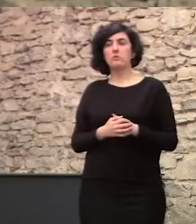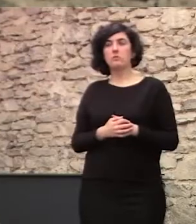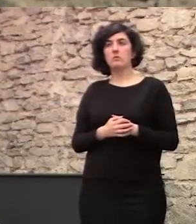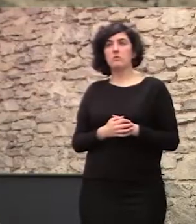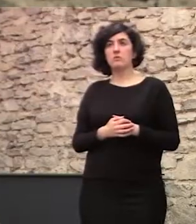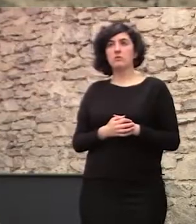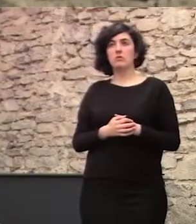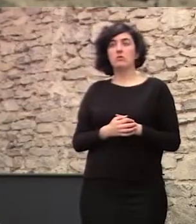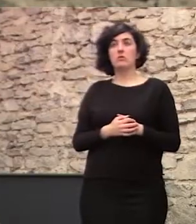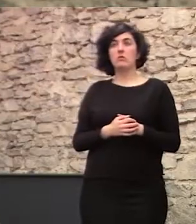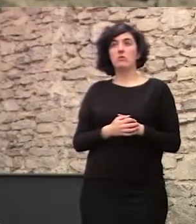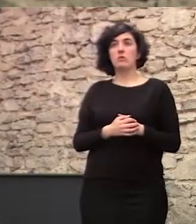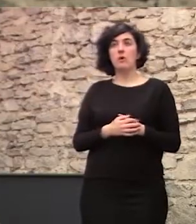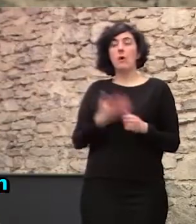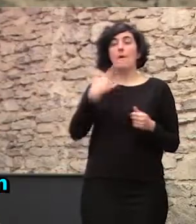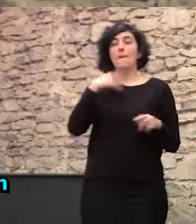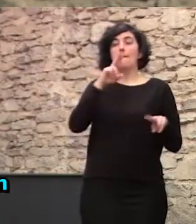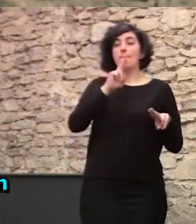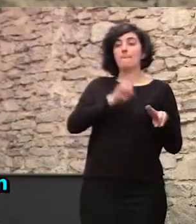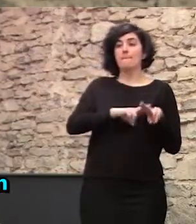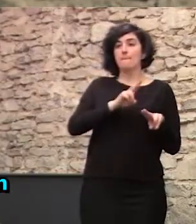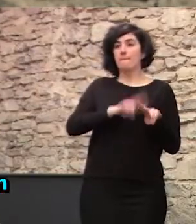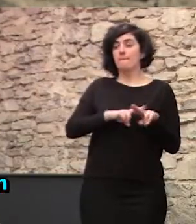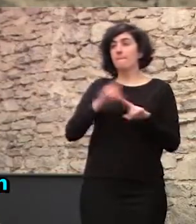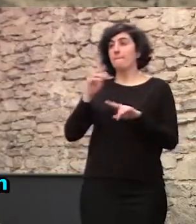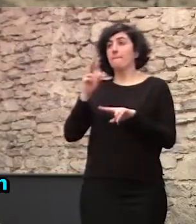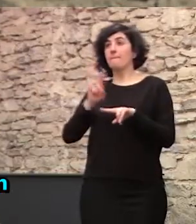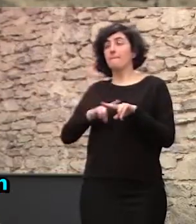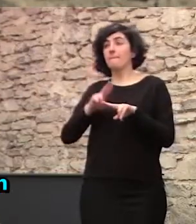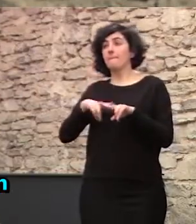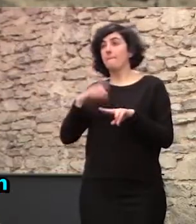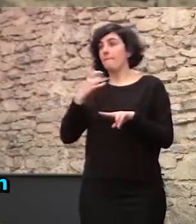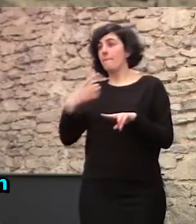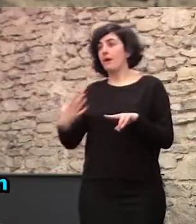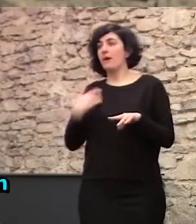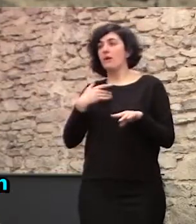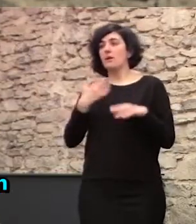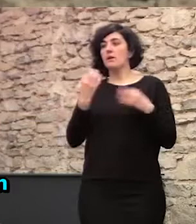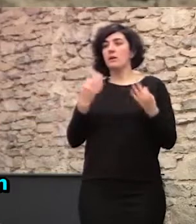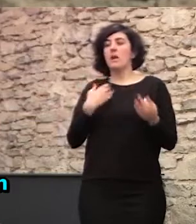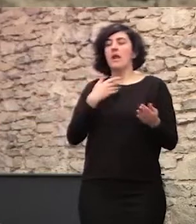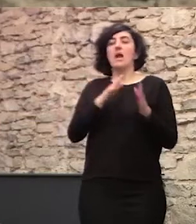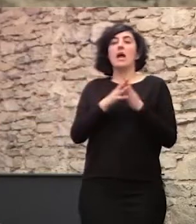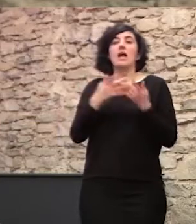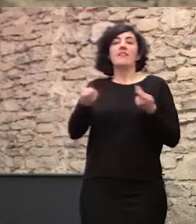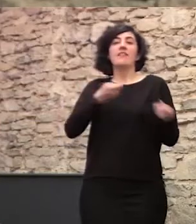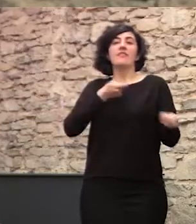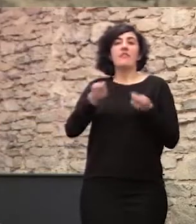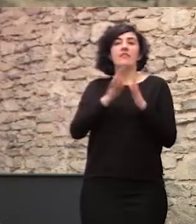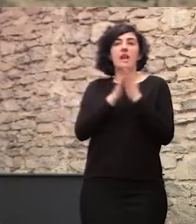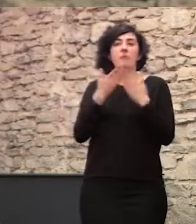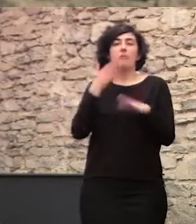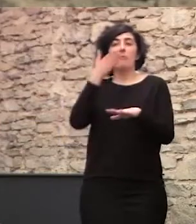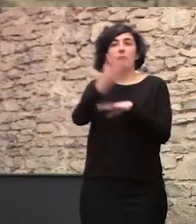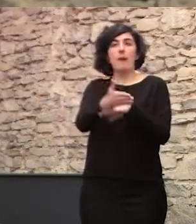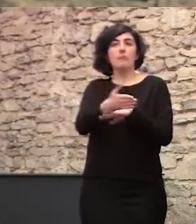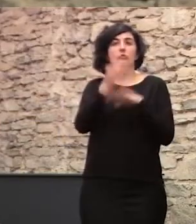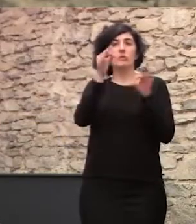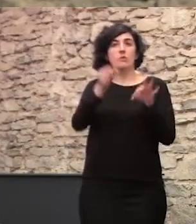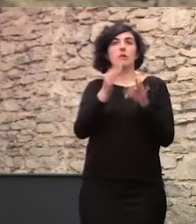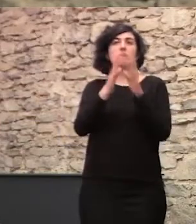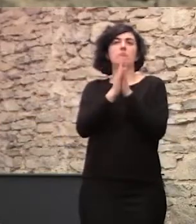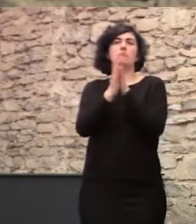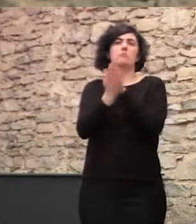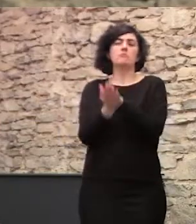zuri beltza, bueno, eta atzean, karo, zer egiten dugu liburu dena baten, liburu bat hartzen dugunean, hartzen dugu eta biratzen